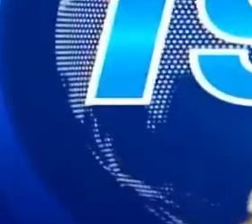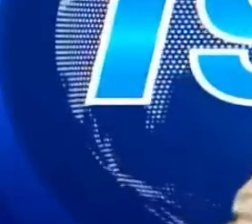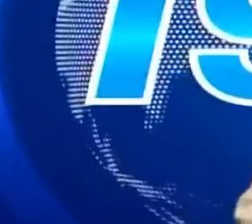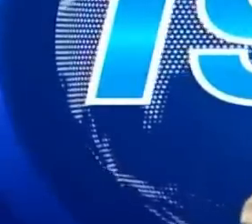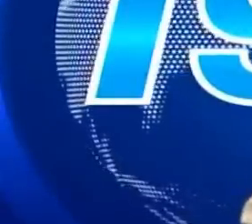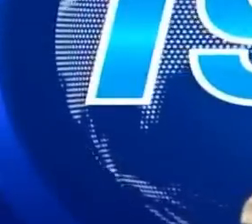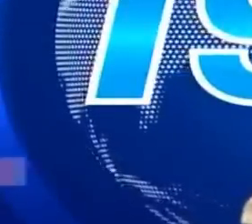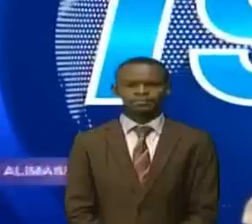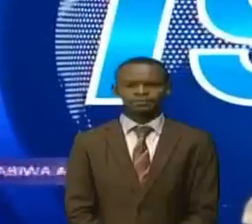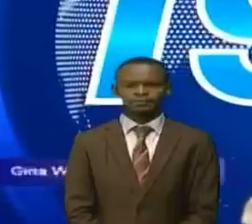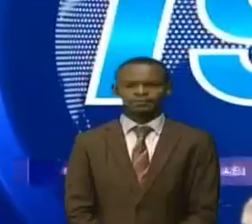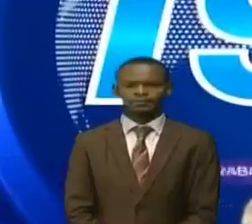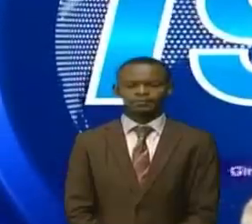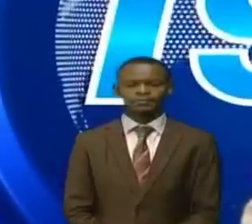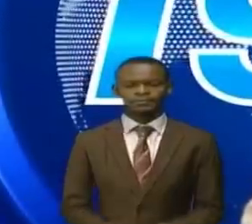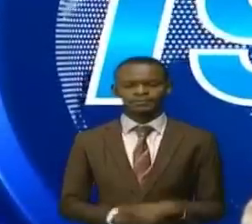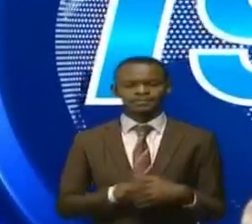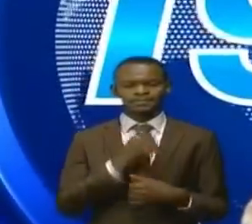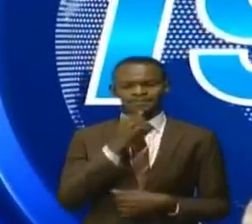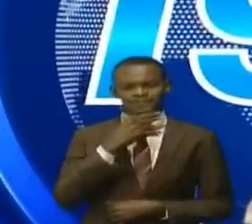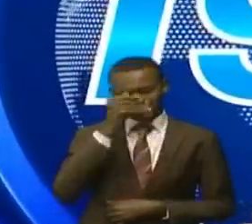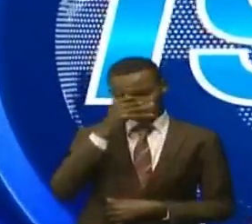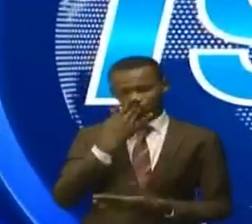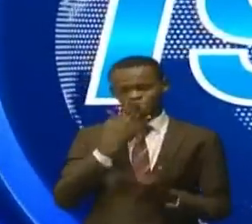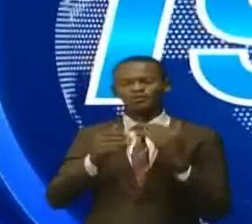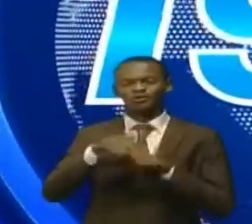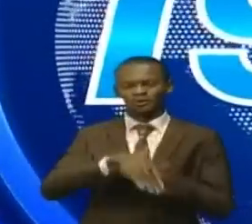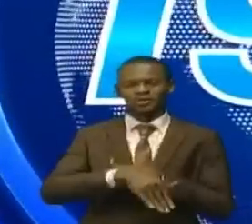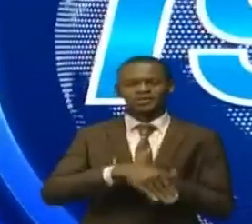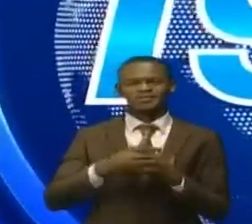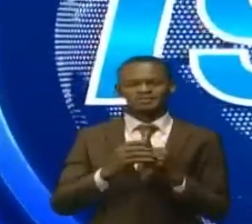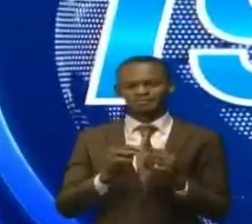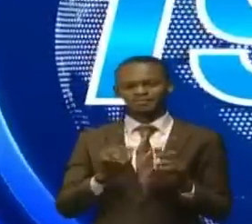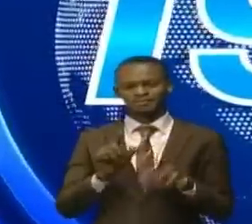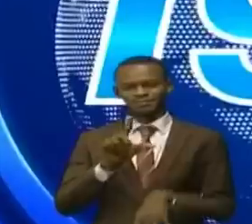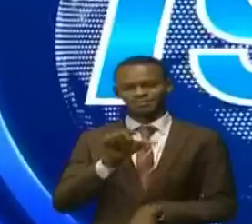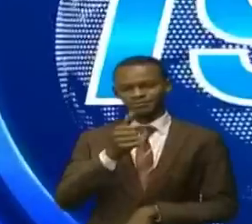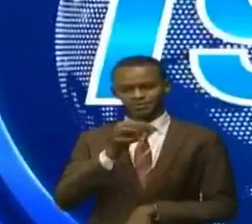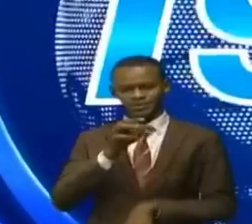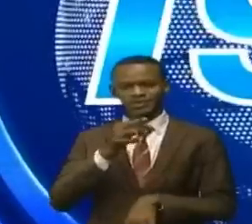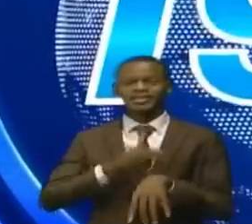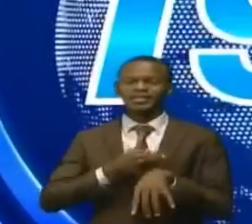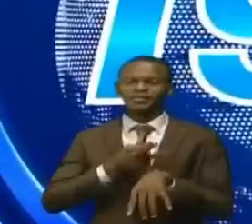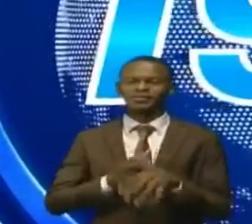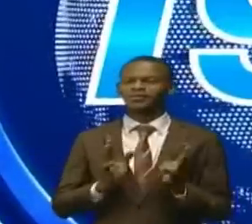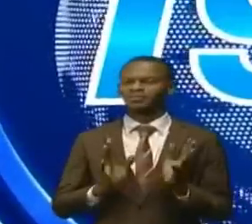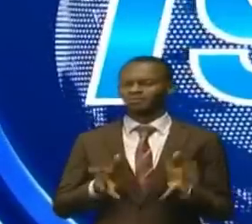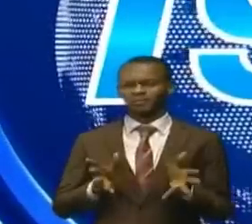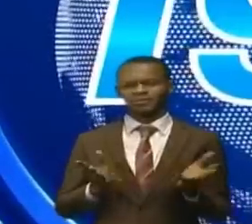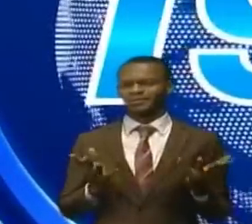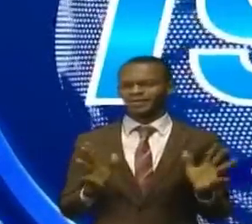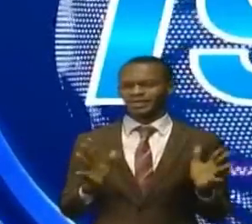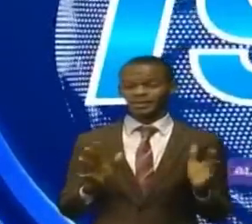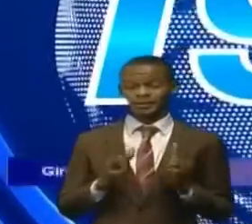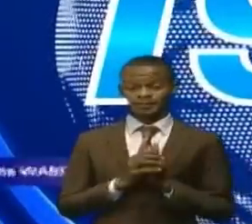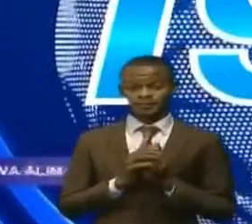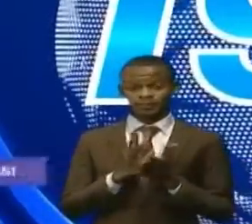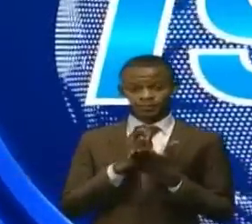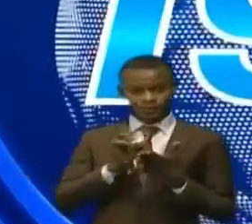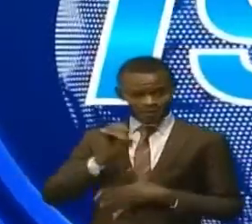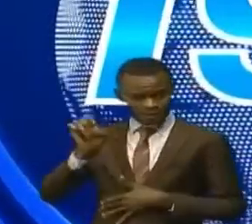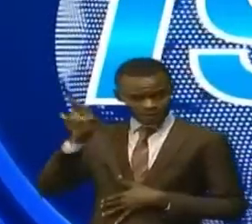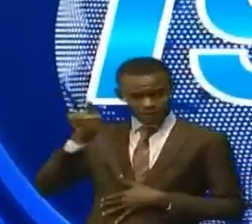Madame, Monsieur, bonsoir. Il est 19h à Kinshasa, une heure de plus dans l'est de la République démocratique du Congo où le président suisse